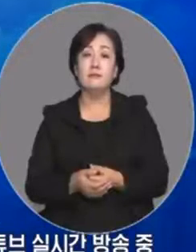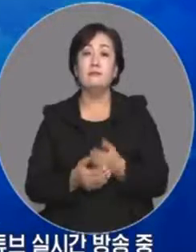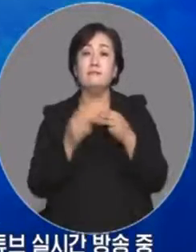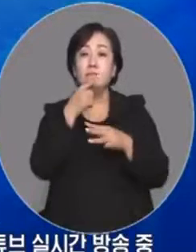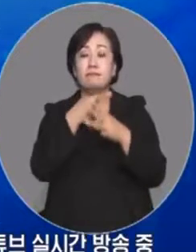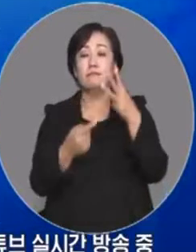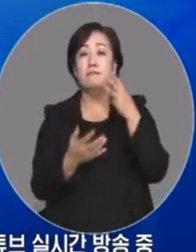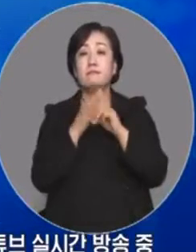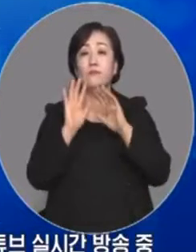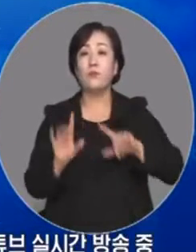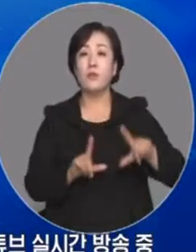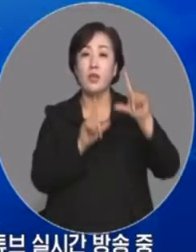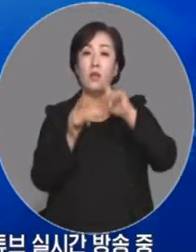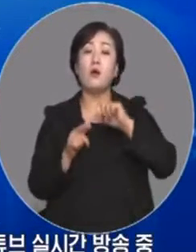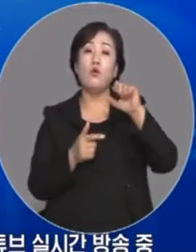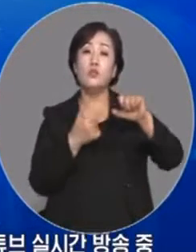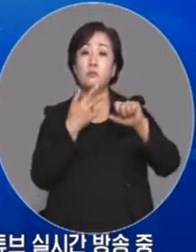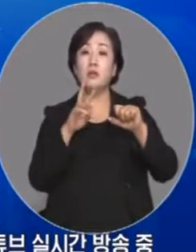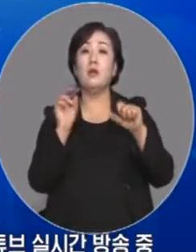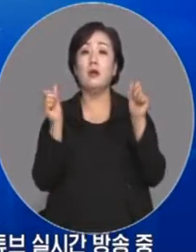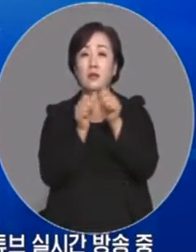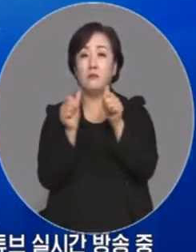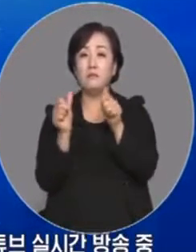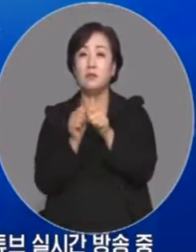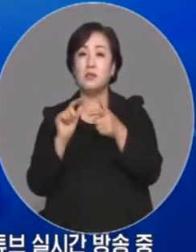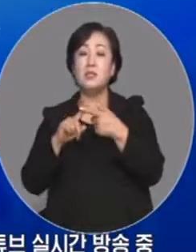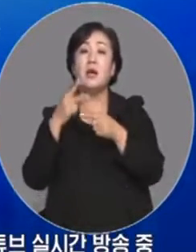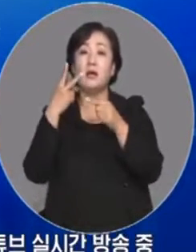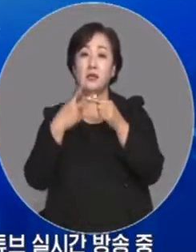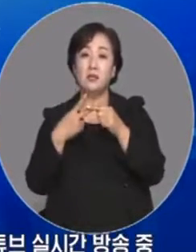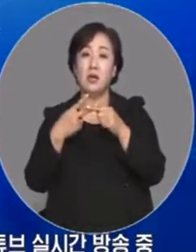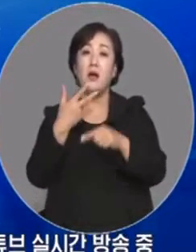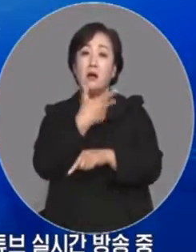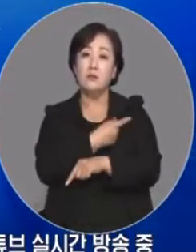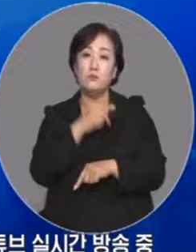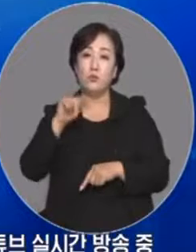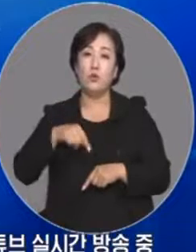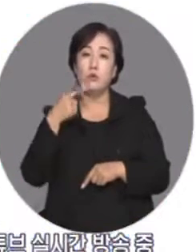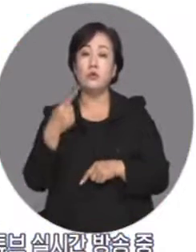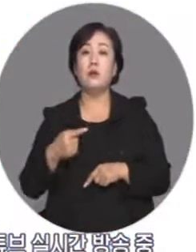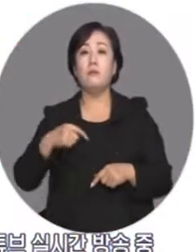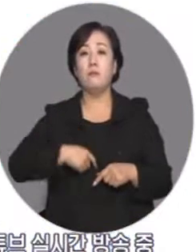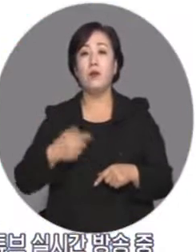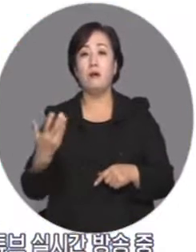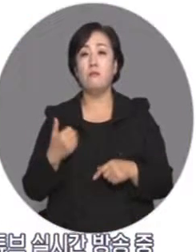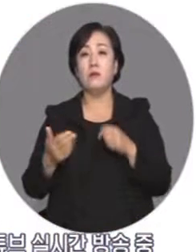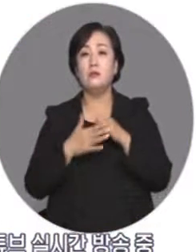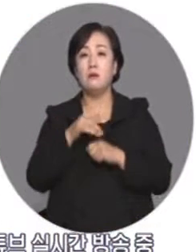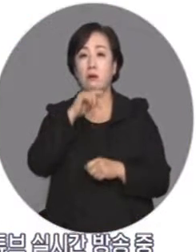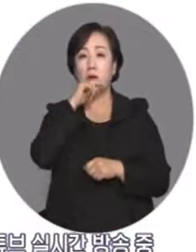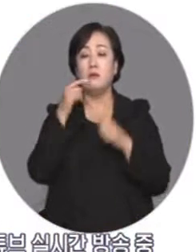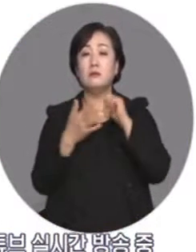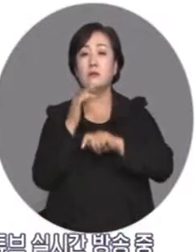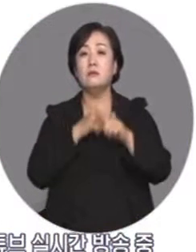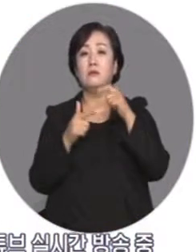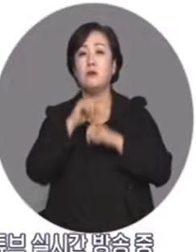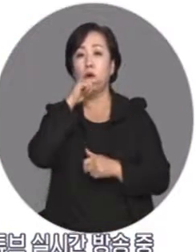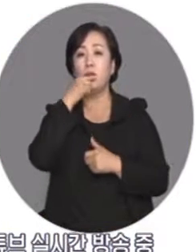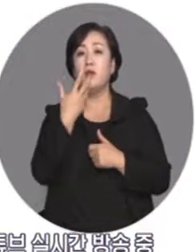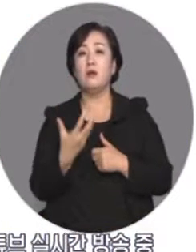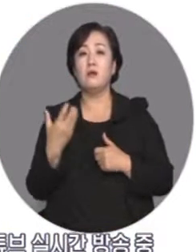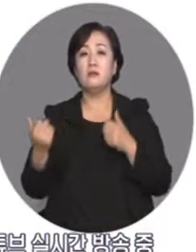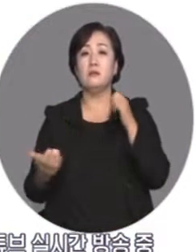울주군 r 거주하는 50대 남성이 백신 2차 적조 복부 출혈 증상이 나타나 고통을 호소하고 있다는 내용의